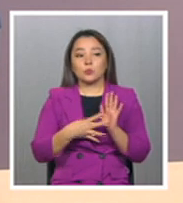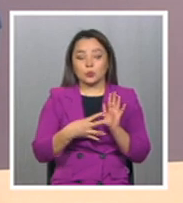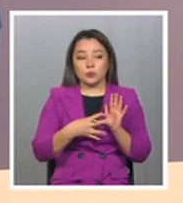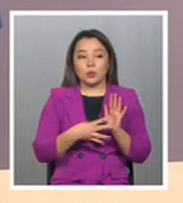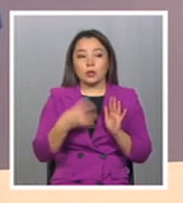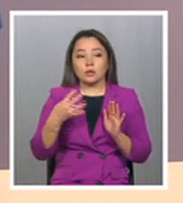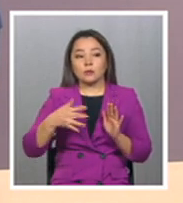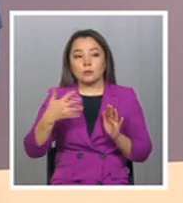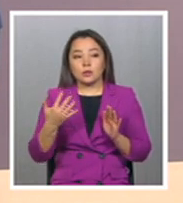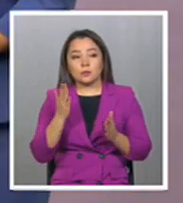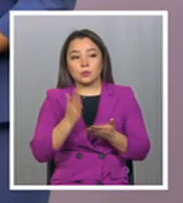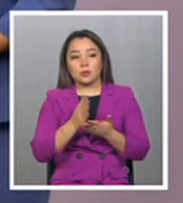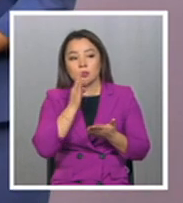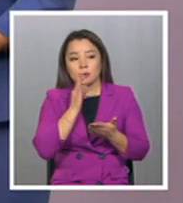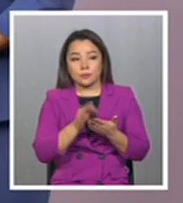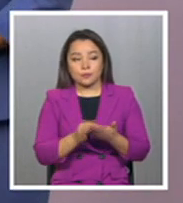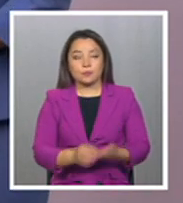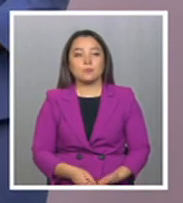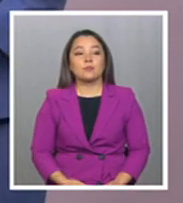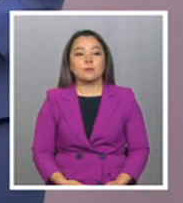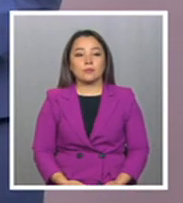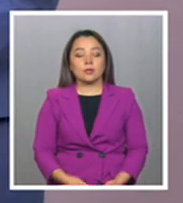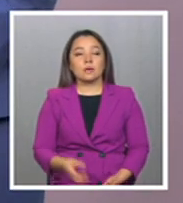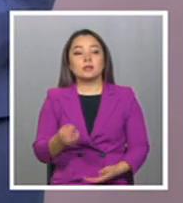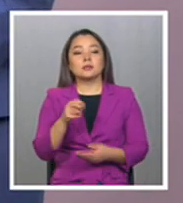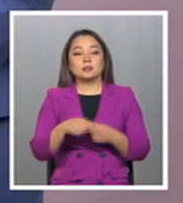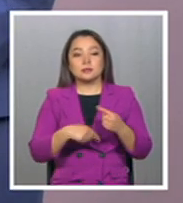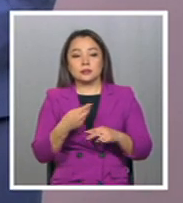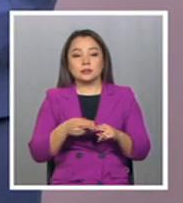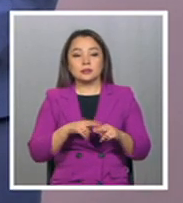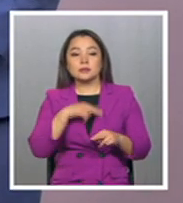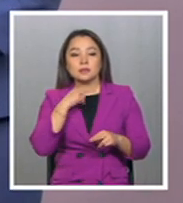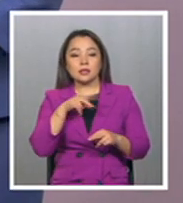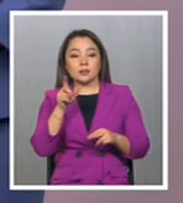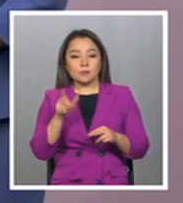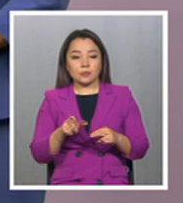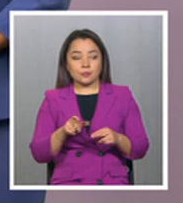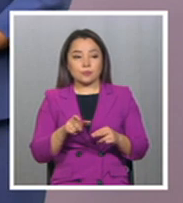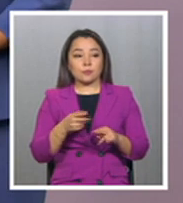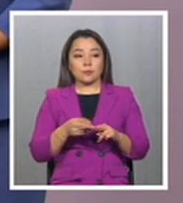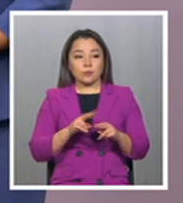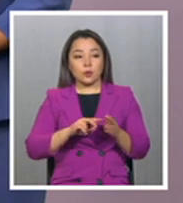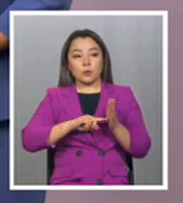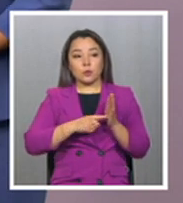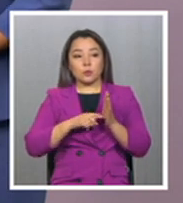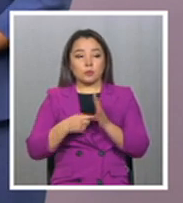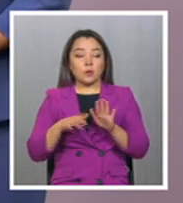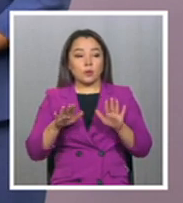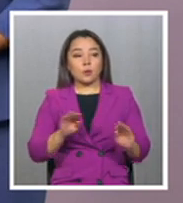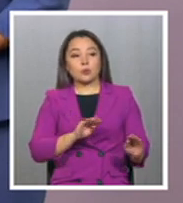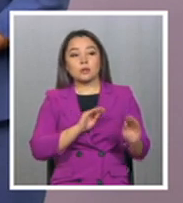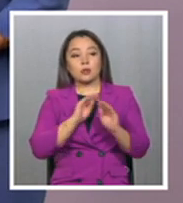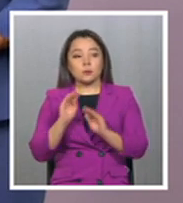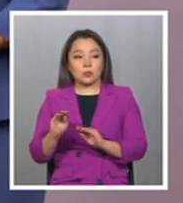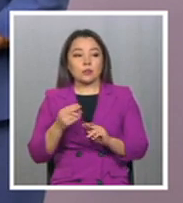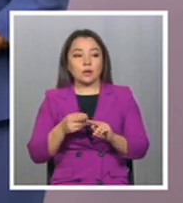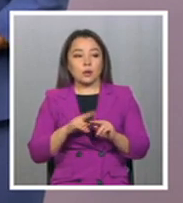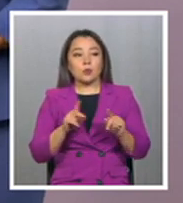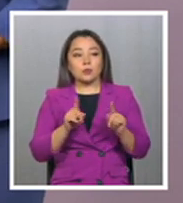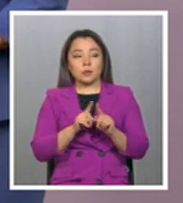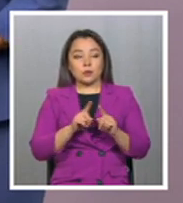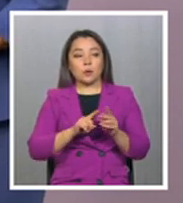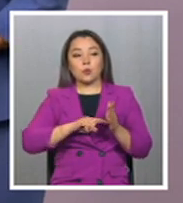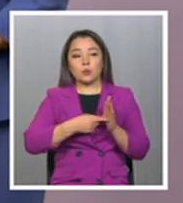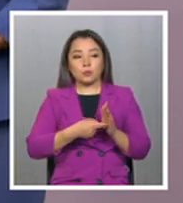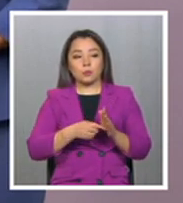көбейтіндісі 45-ке тең. Келесі бағанға назар аударайық. Көбейткіштердің орнын ауыстырғаннан көбейтіндінің мәні